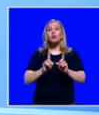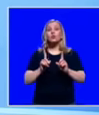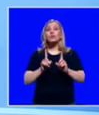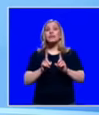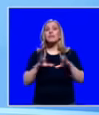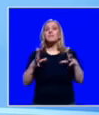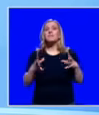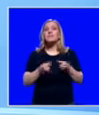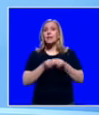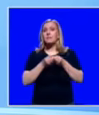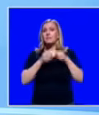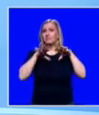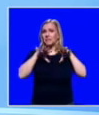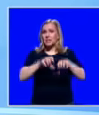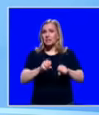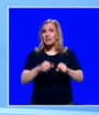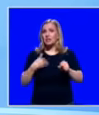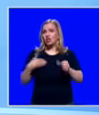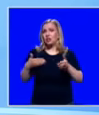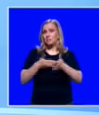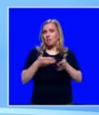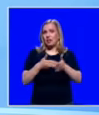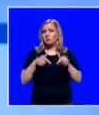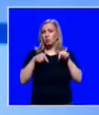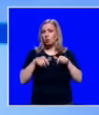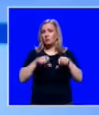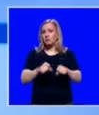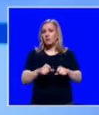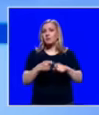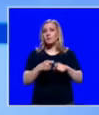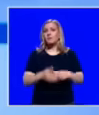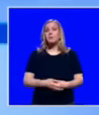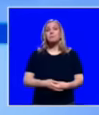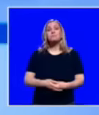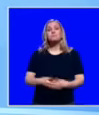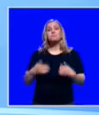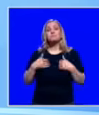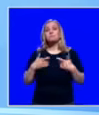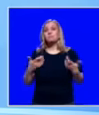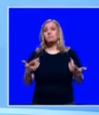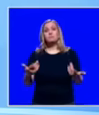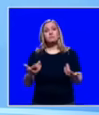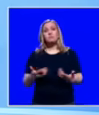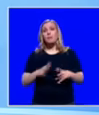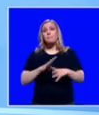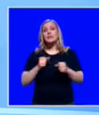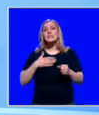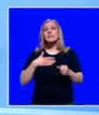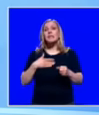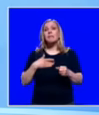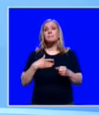пречиме на тези, които са във властта, да правят това, което правят до сега. Добре. Иначе без да имаш инструмента, как можеш да направиш нещо? Не знам. Нямам